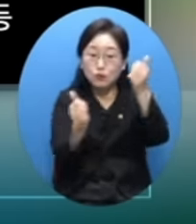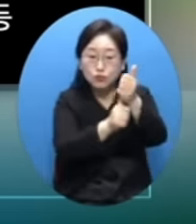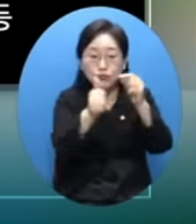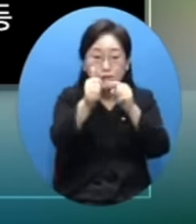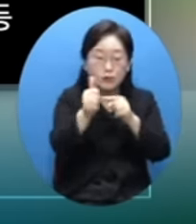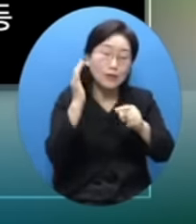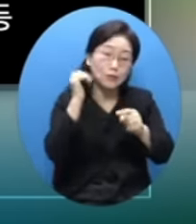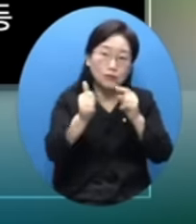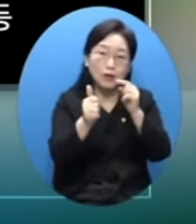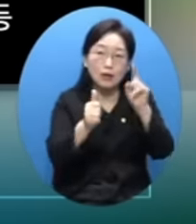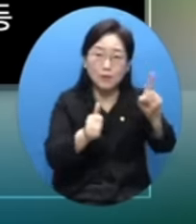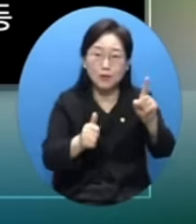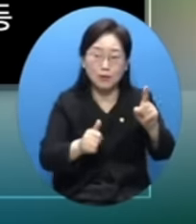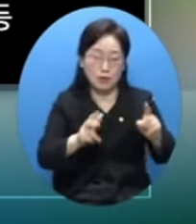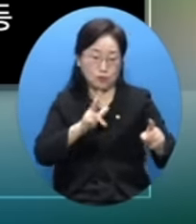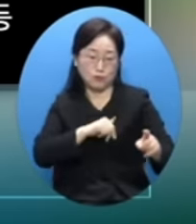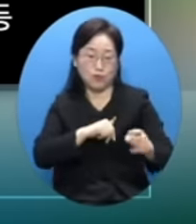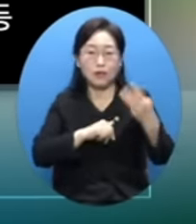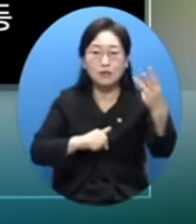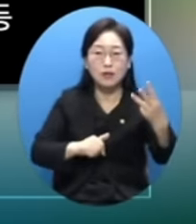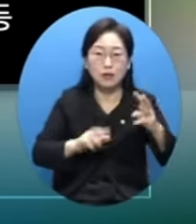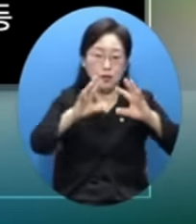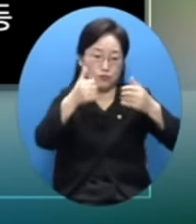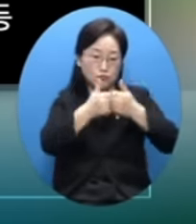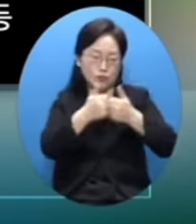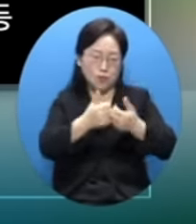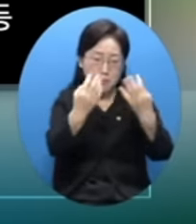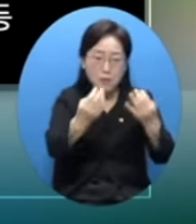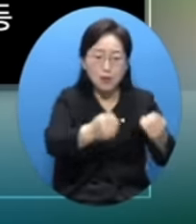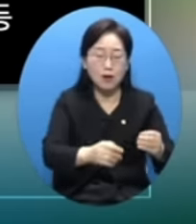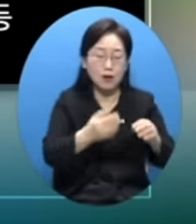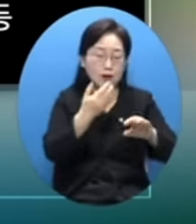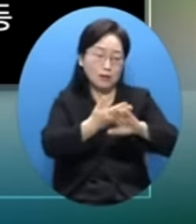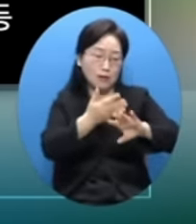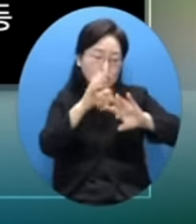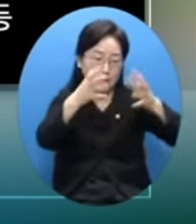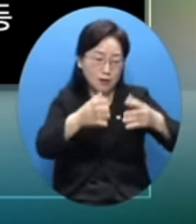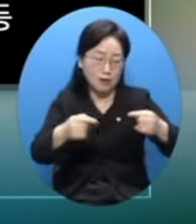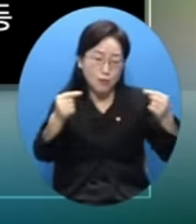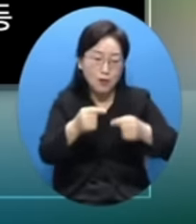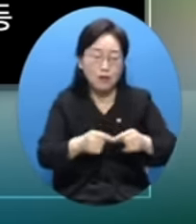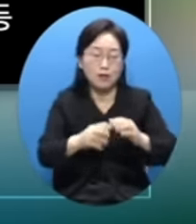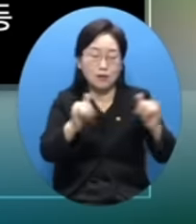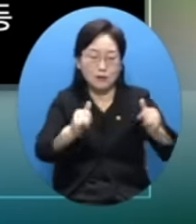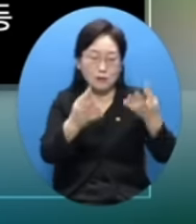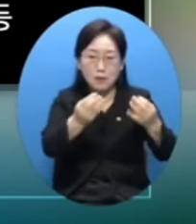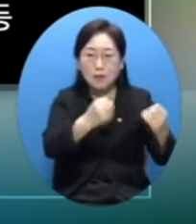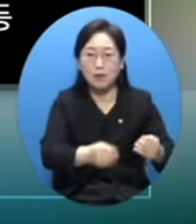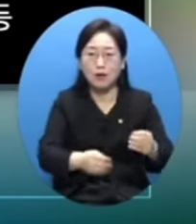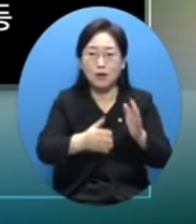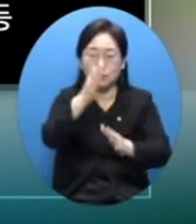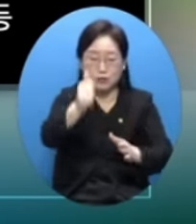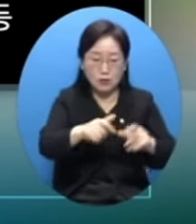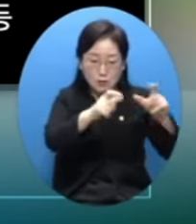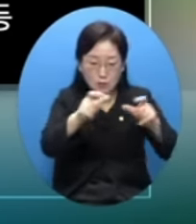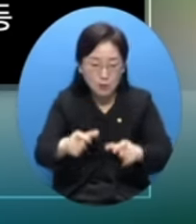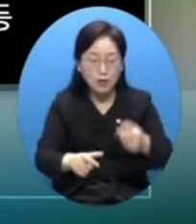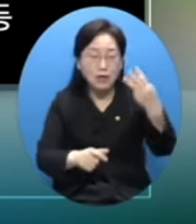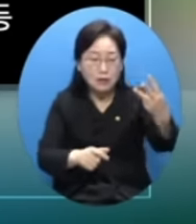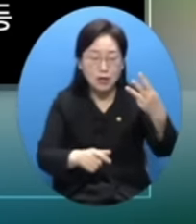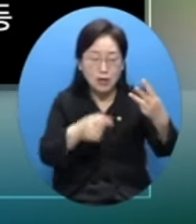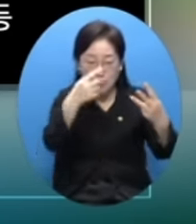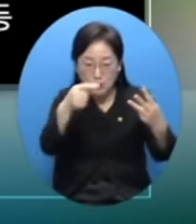한명 상원의원 세명 국회의원 다수 외교관 다수 주지사 세명 시장 세명 군대장 7